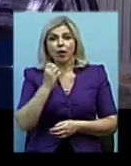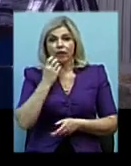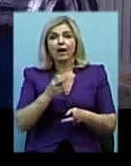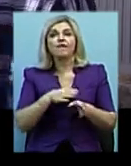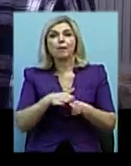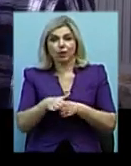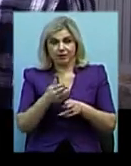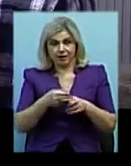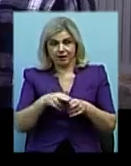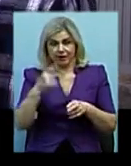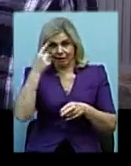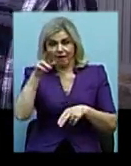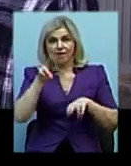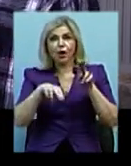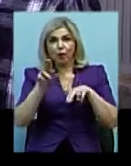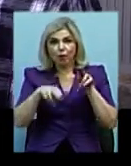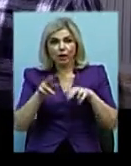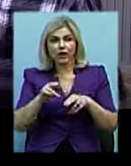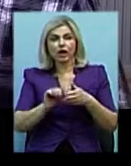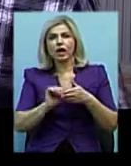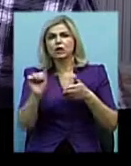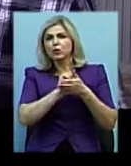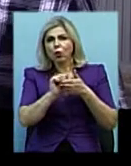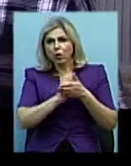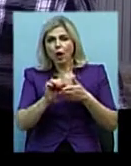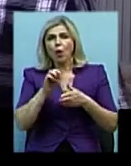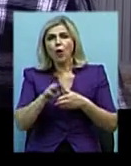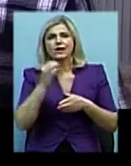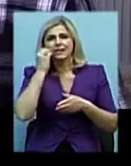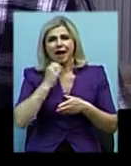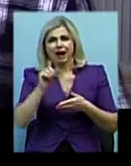реалізації. Тобто ми фарбували, тут шкурили від старих графіті.